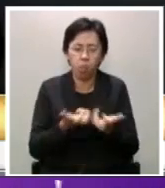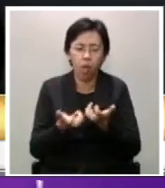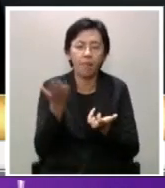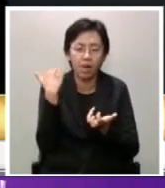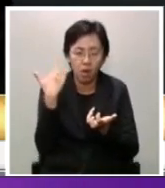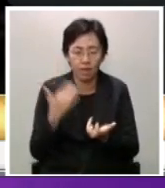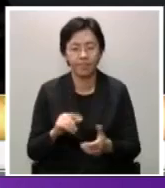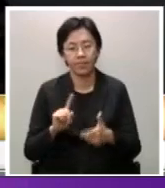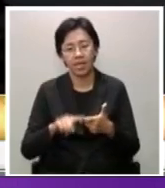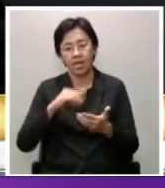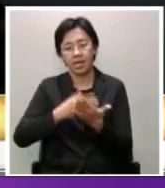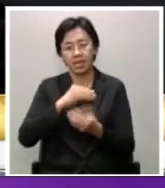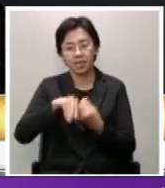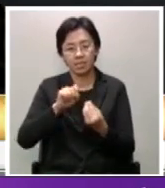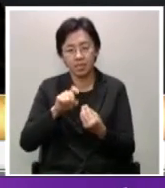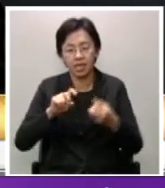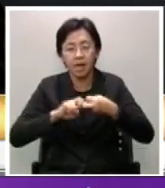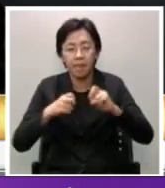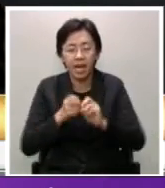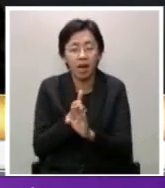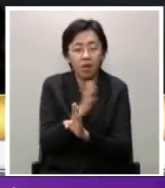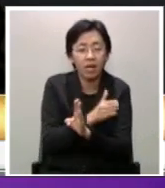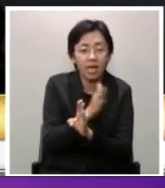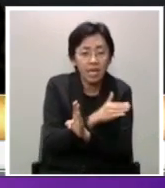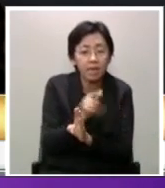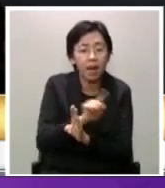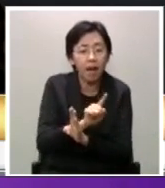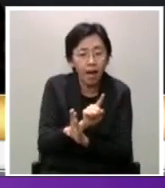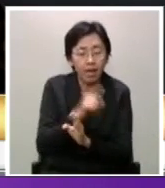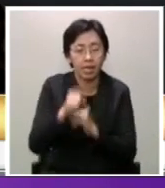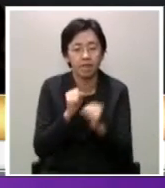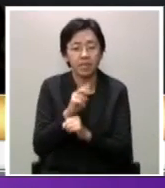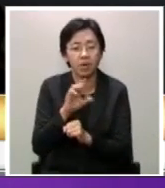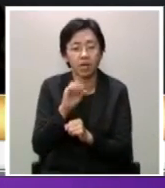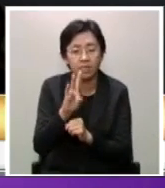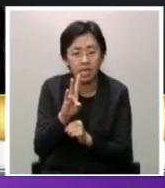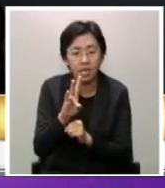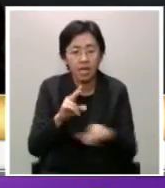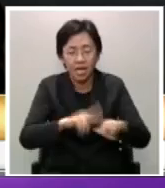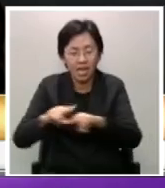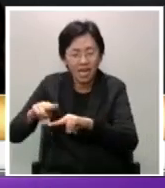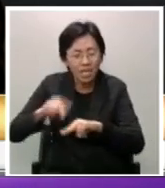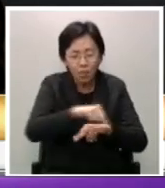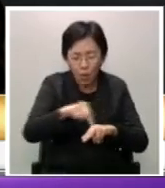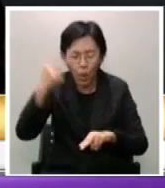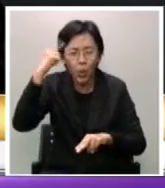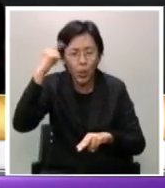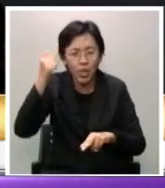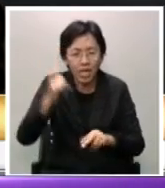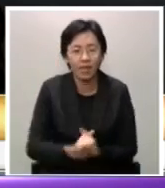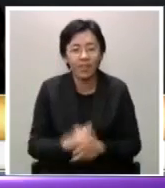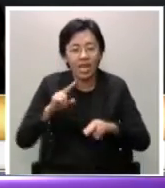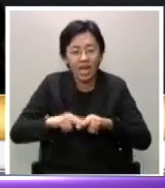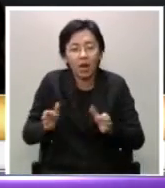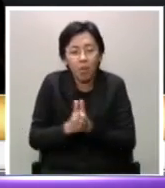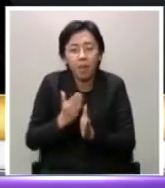รื่องเศรษฐกิจก็มีปัญหาว่าก่อนหน้านั้นเกิดอะไรขึ้นในปี57นั่งอยู่นี้ก็ทราบดีทุกคนนั่งอยู่กับผมก็